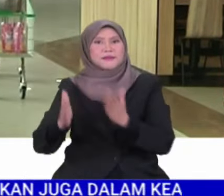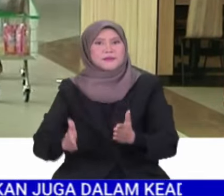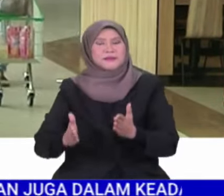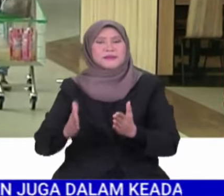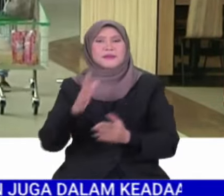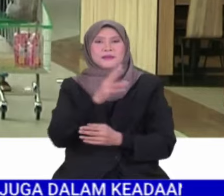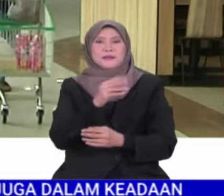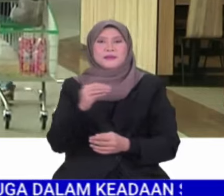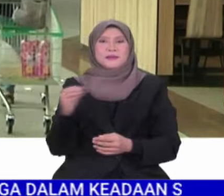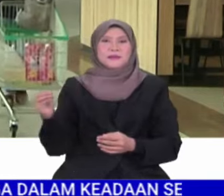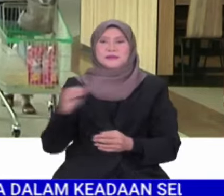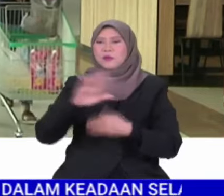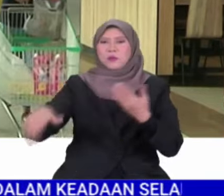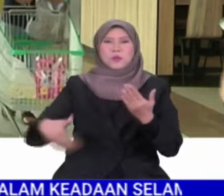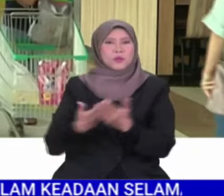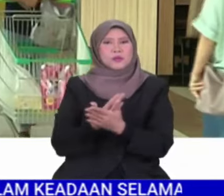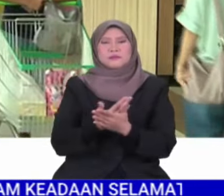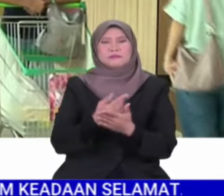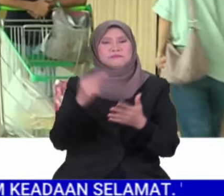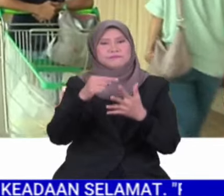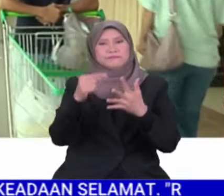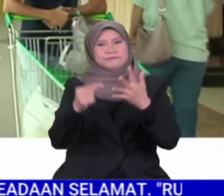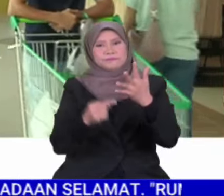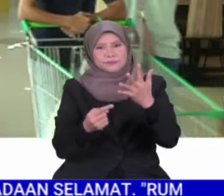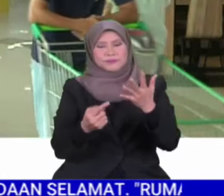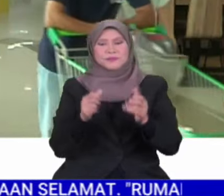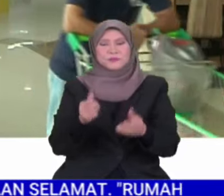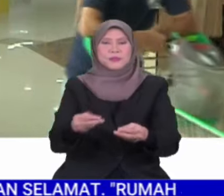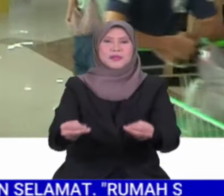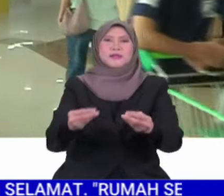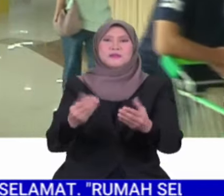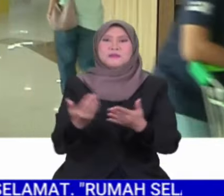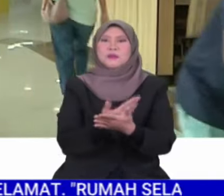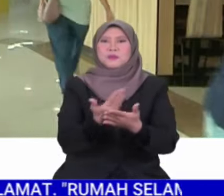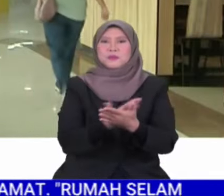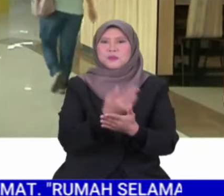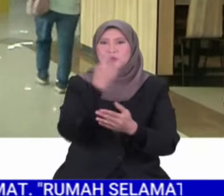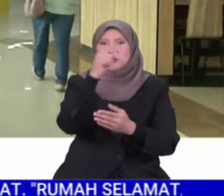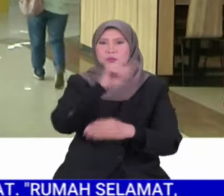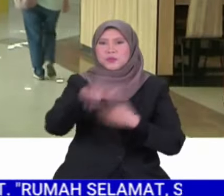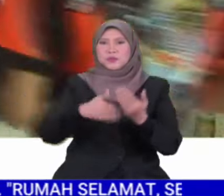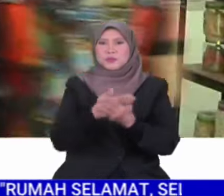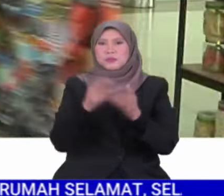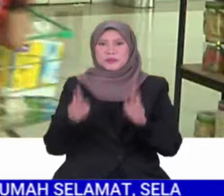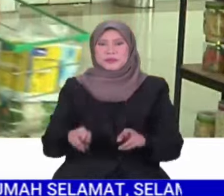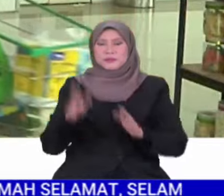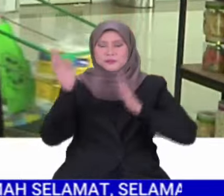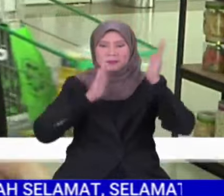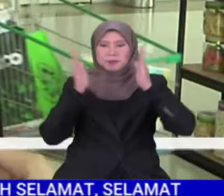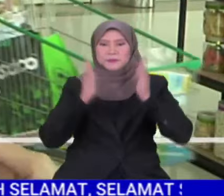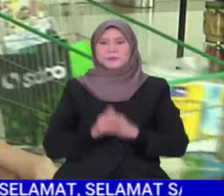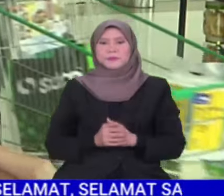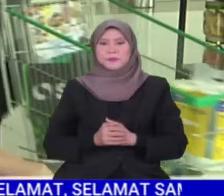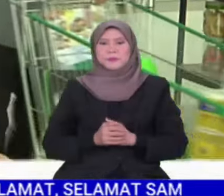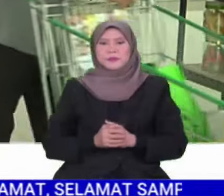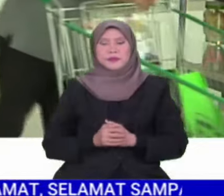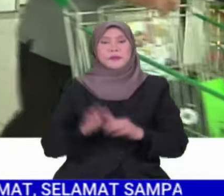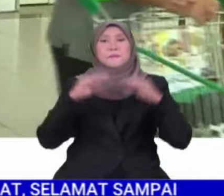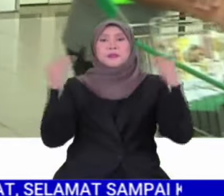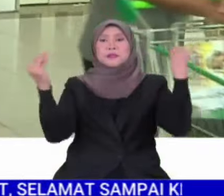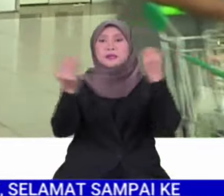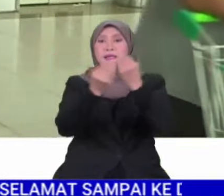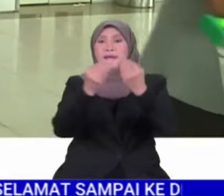dari segi segala-galanya lah, dalam, dan ini memberikan nafas baru kepada semua rakyat Malaysia. Kalau kata masyarakat maju,